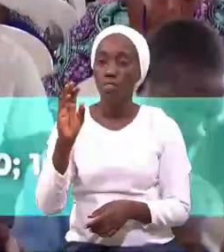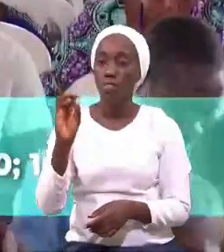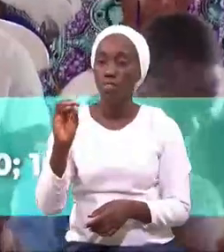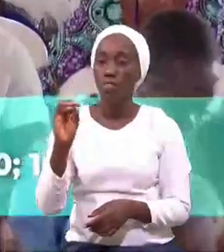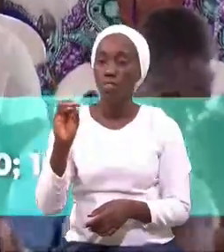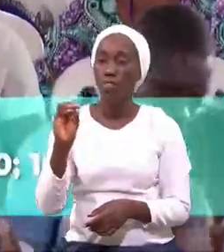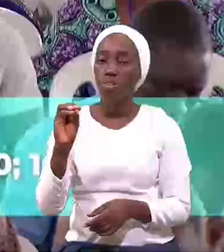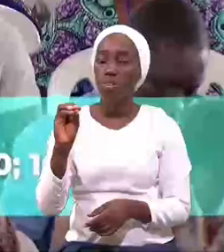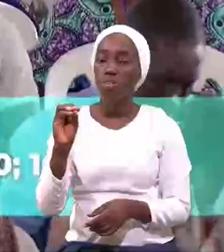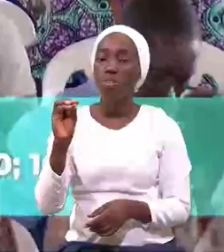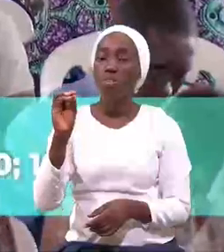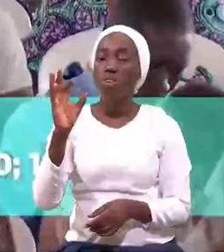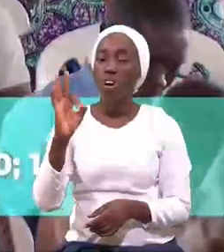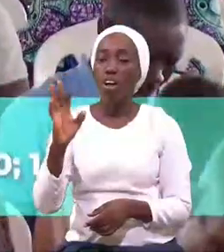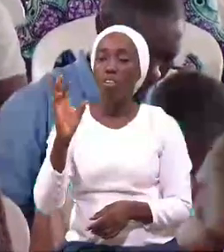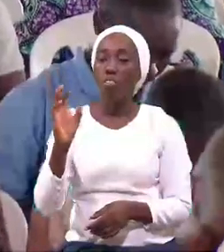le Saint-Esprit.